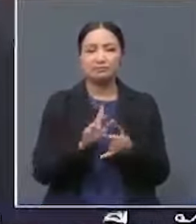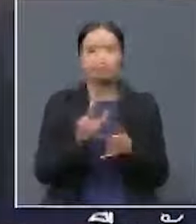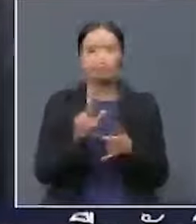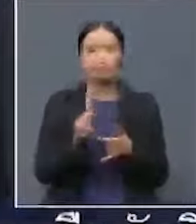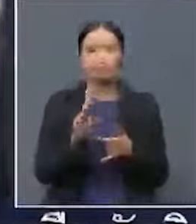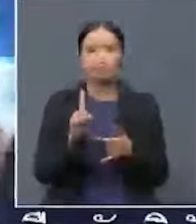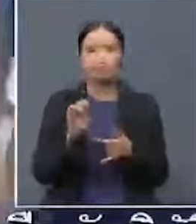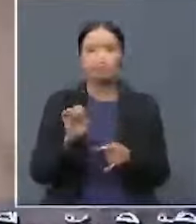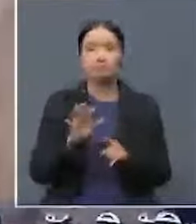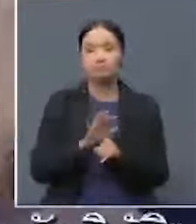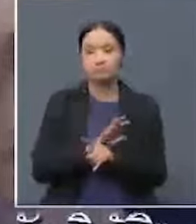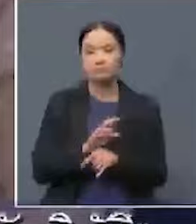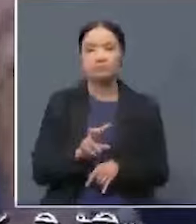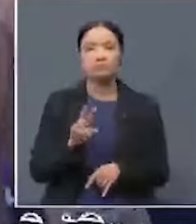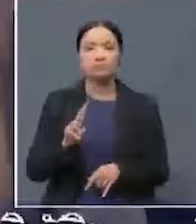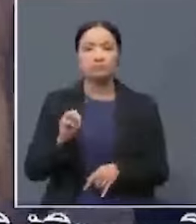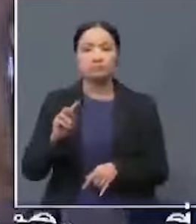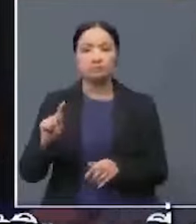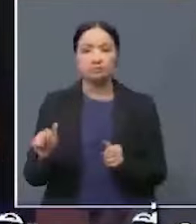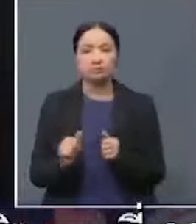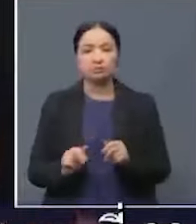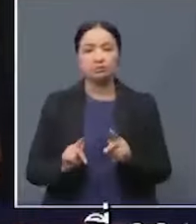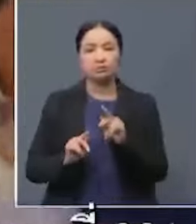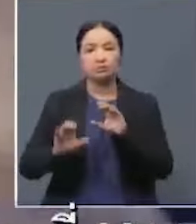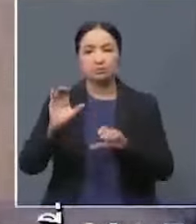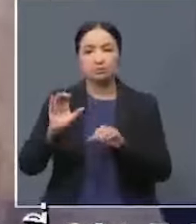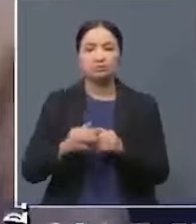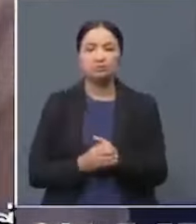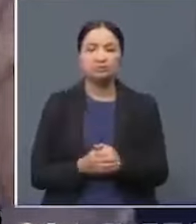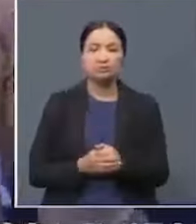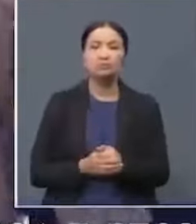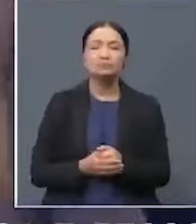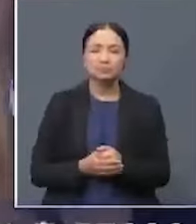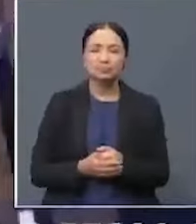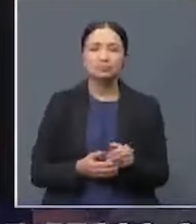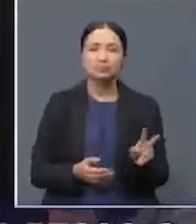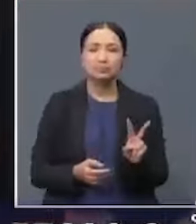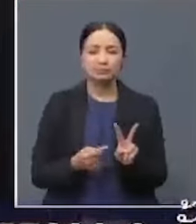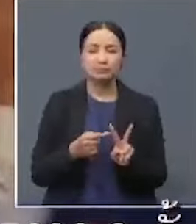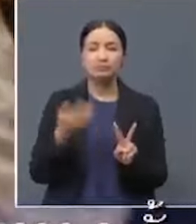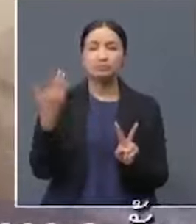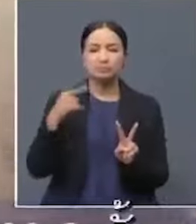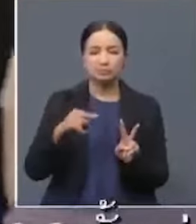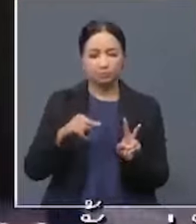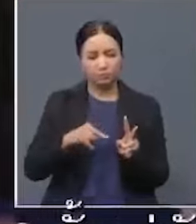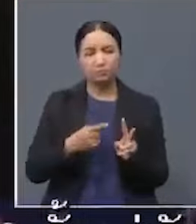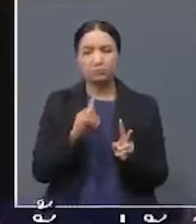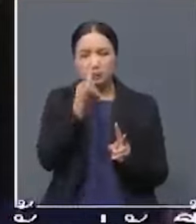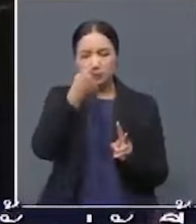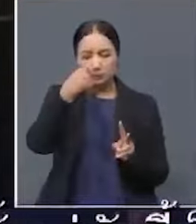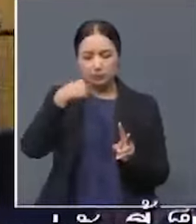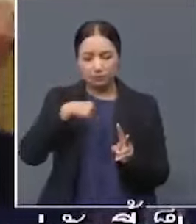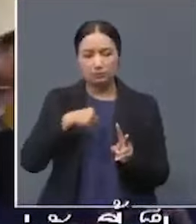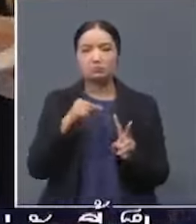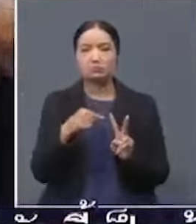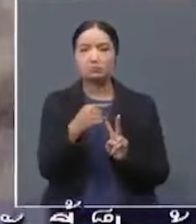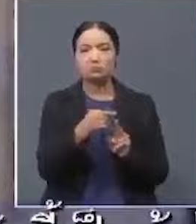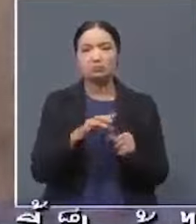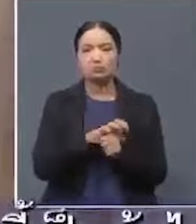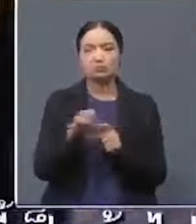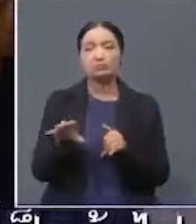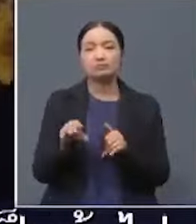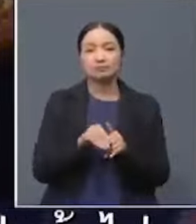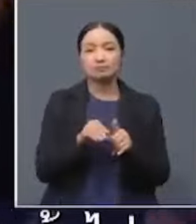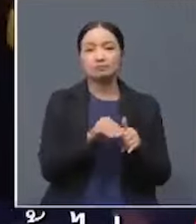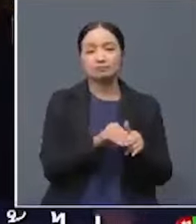ยกับรัฐมนตรีช่วยว่าการกระทรวงมหาดไทยอีกท่านหนึ่งคุณสบิดาไทยเศรษฐ์ที่เมื่อวานตรวจ RT-PCR แล้วผลออกมาว่าติดเชื้อโ